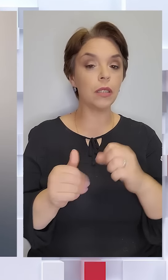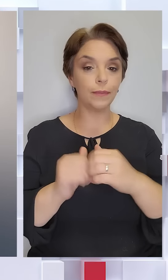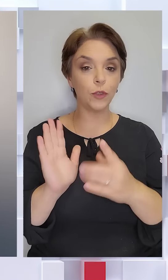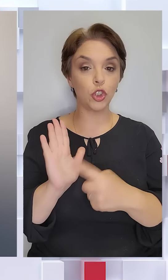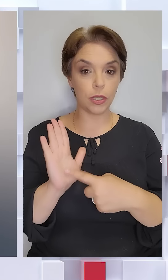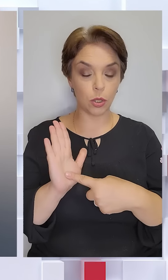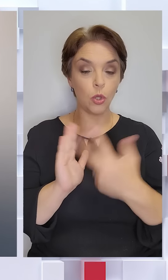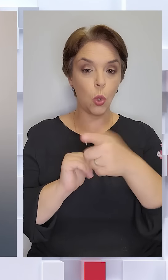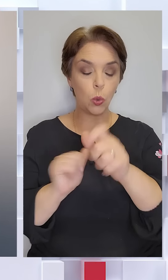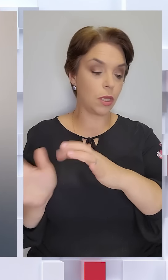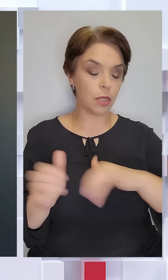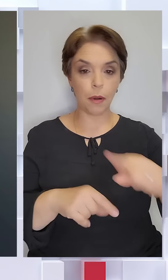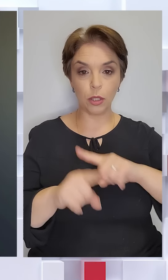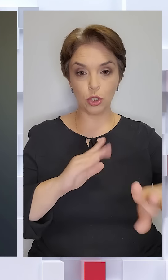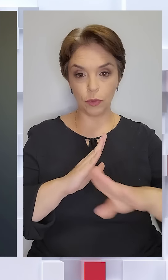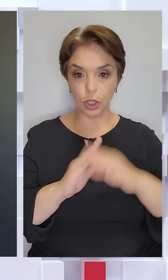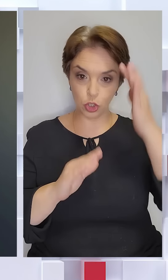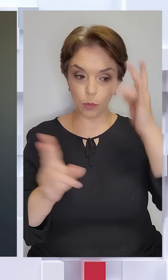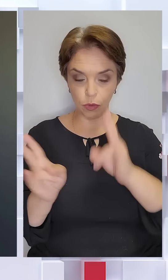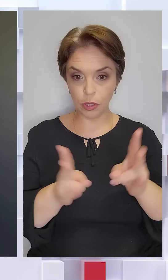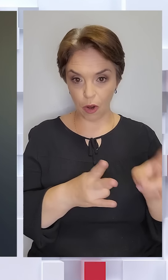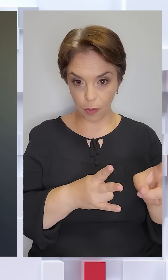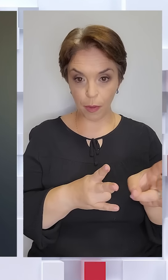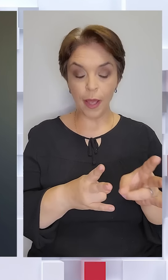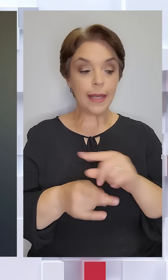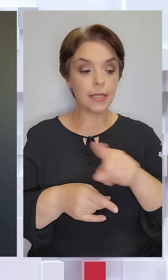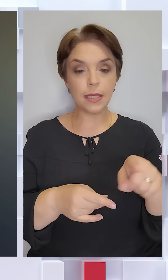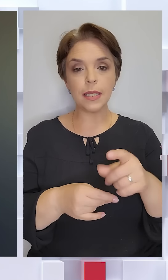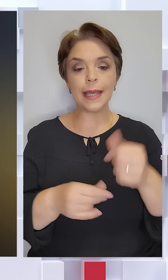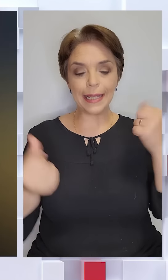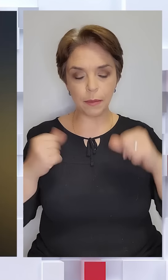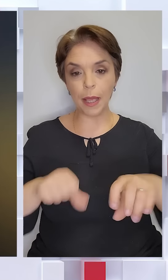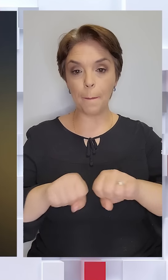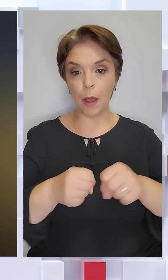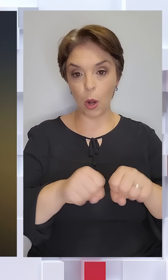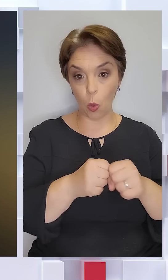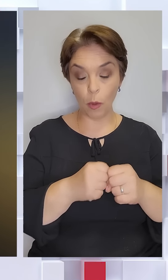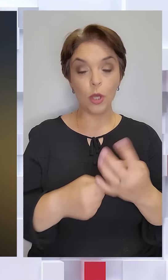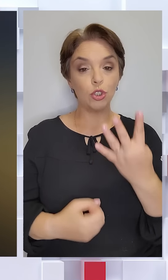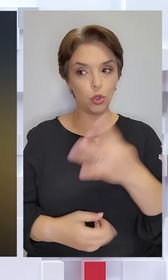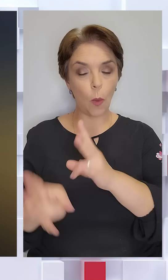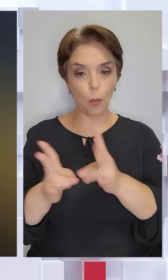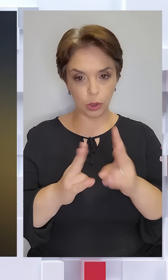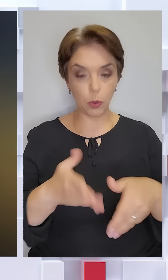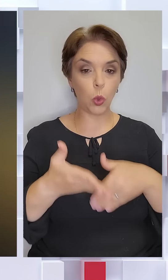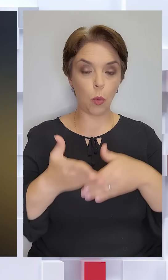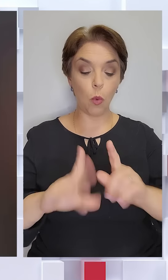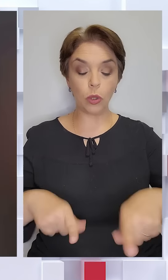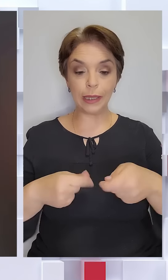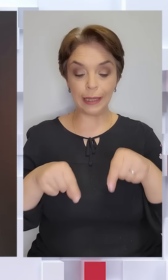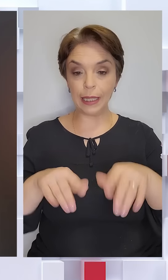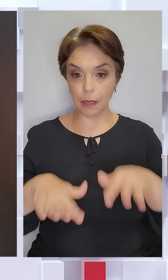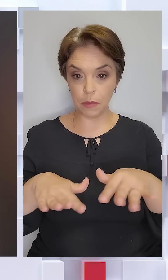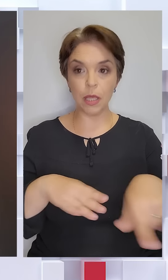шестеро. Трьох людей забрали швидкі з черепно-мозковими травмами, різаними ранами та переломами. Ще трьом потерпілим допомогу надали